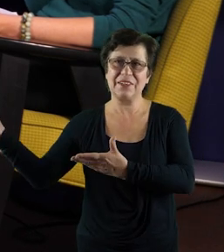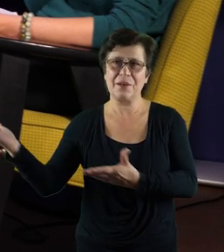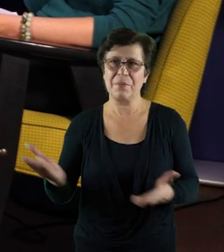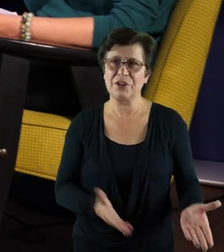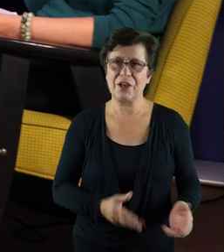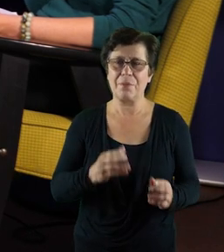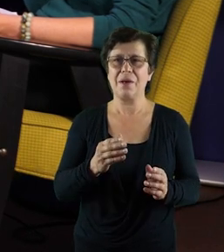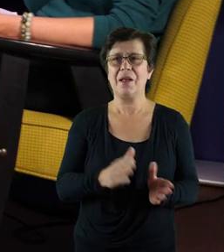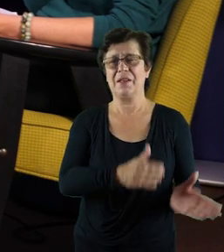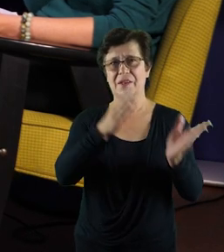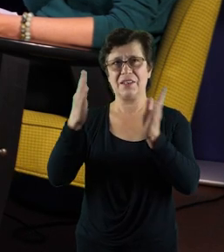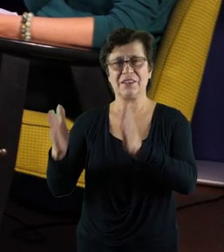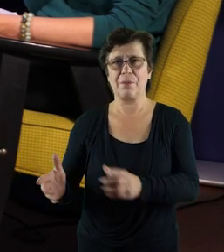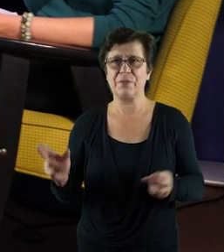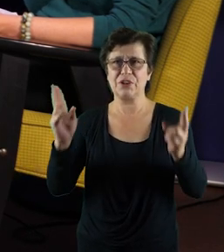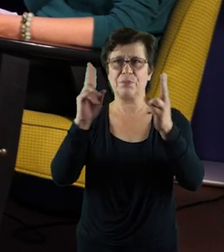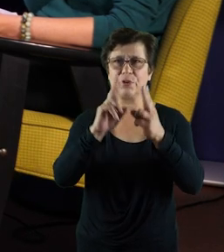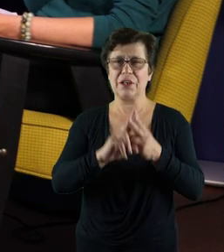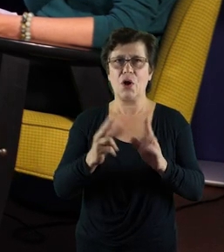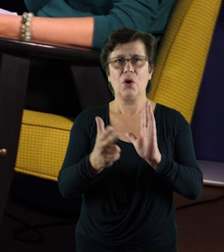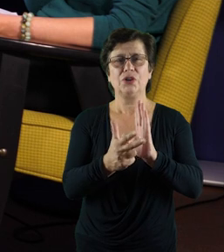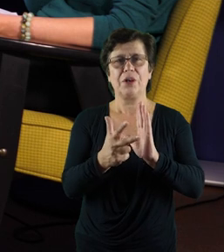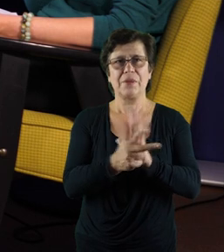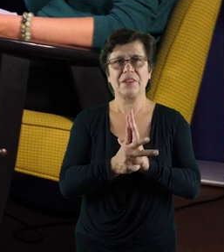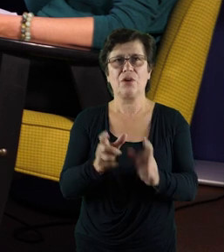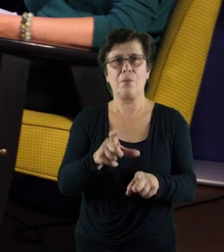na następne spotkanie 18 października o